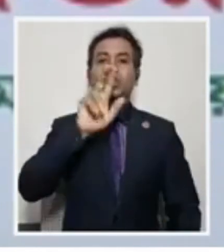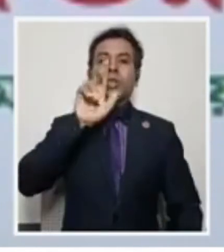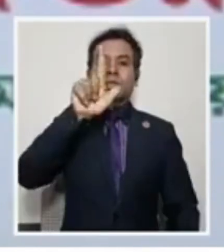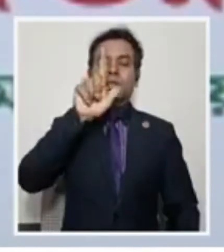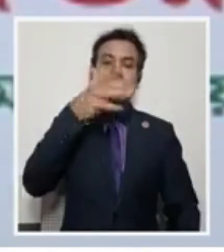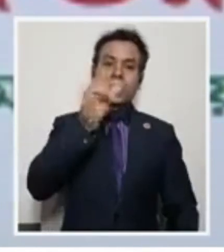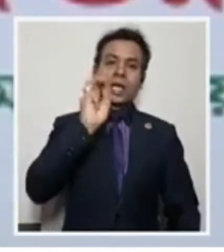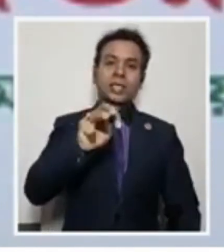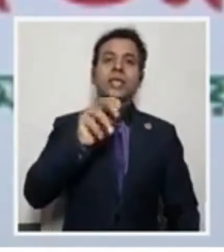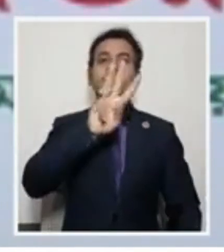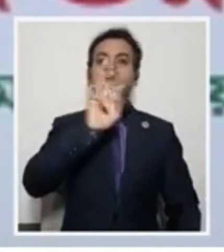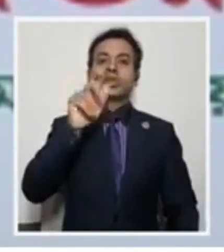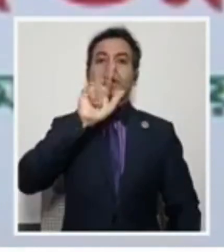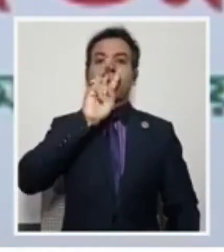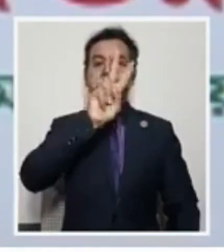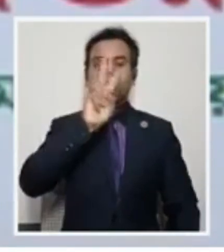3,51,707টি।